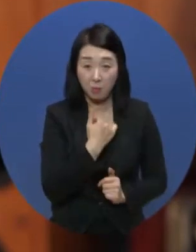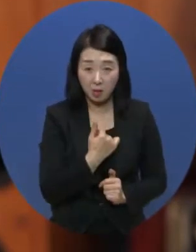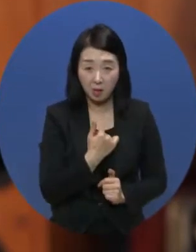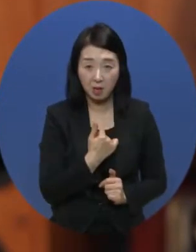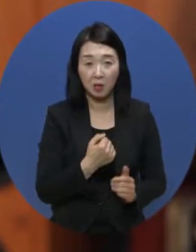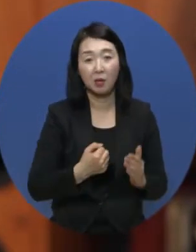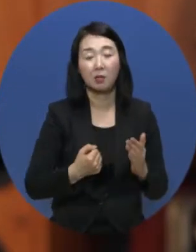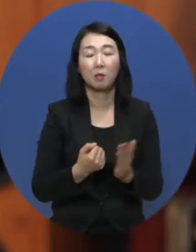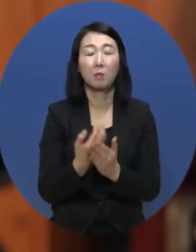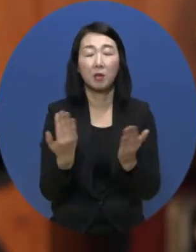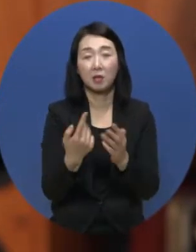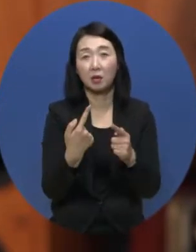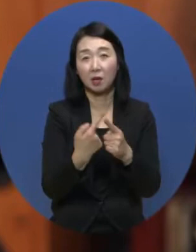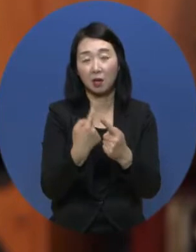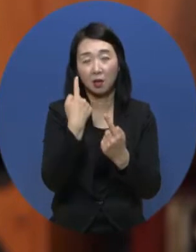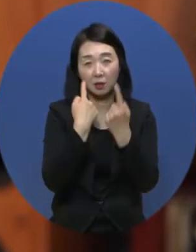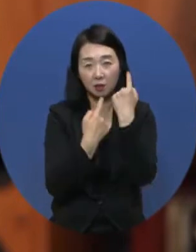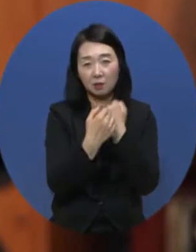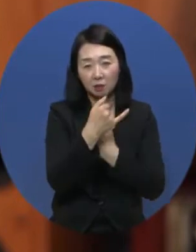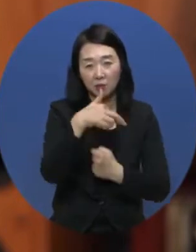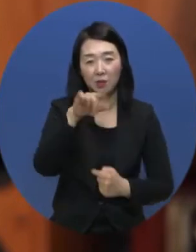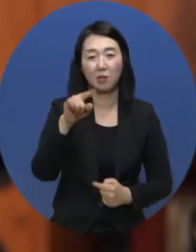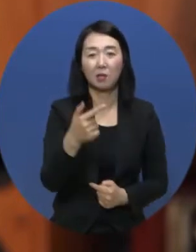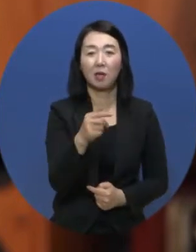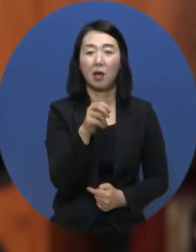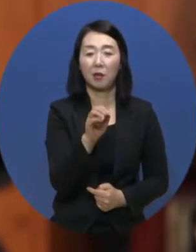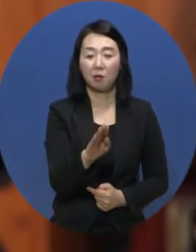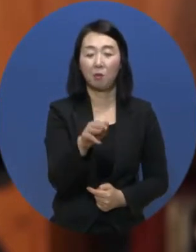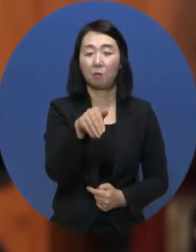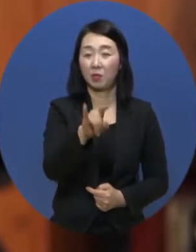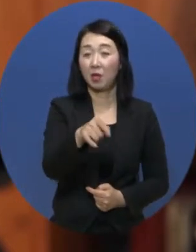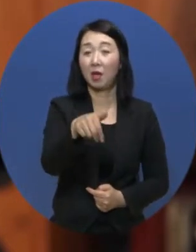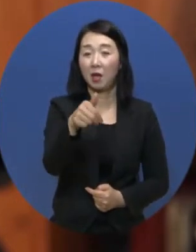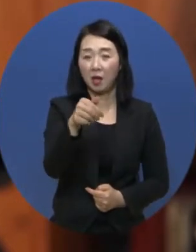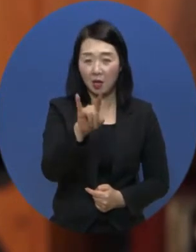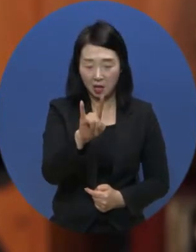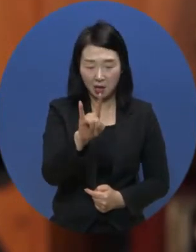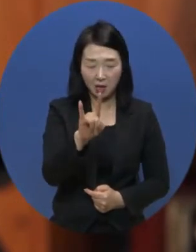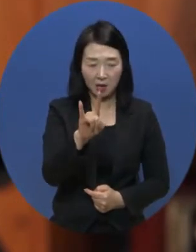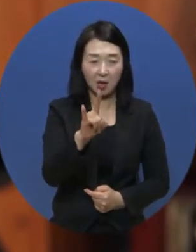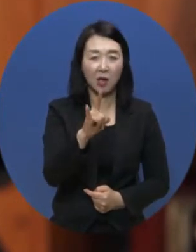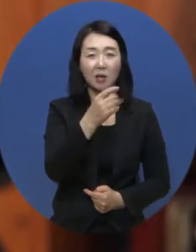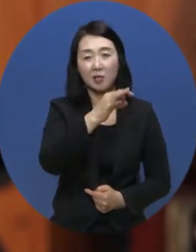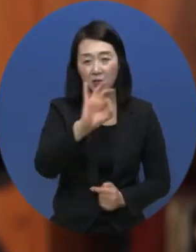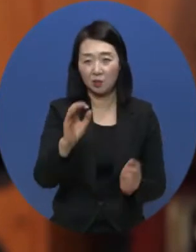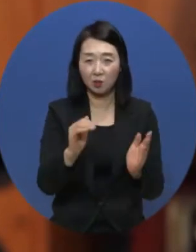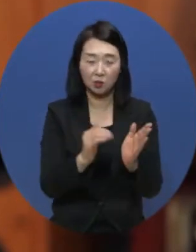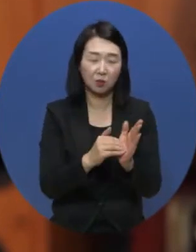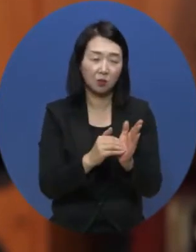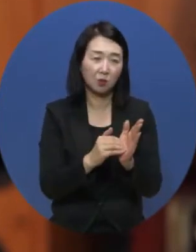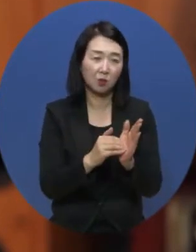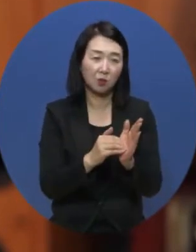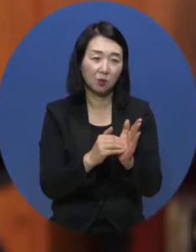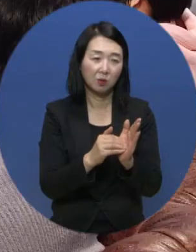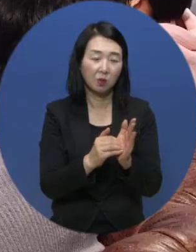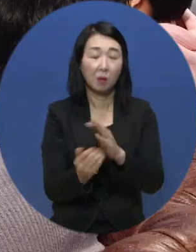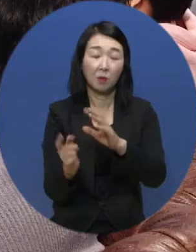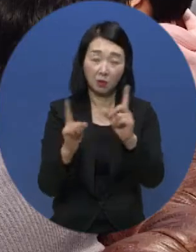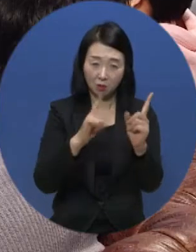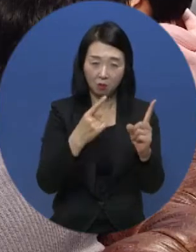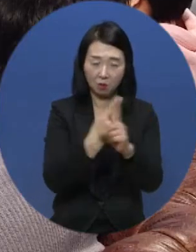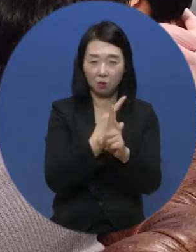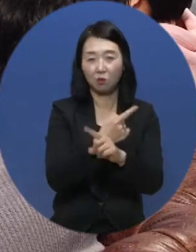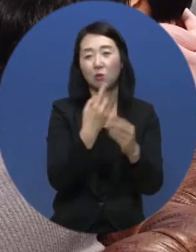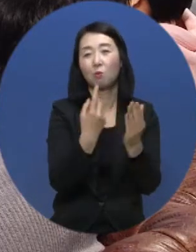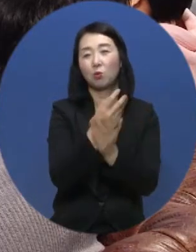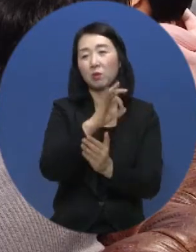때문에 안정적으로 요양을 받고 재활 치료를 받을 수 있게 돼서 굉장히 다행이라고 말씀들을 많이 해주셨는데